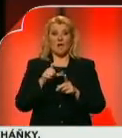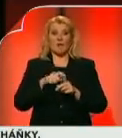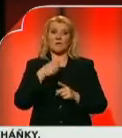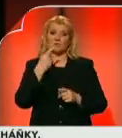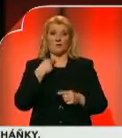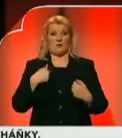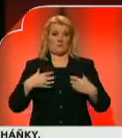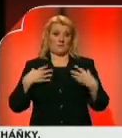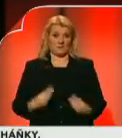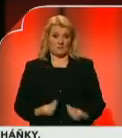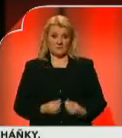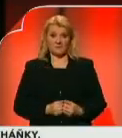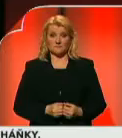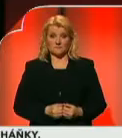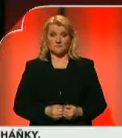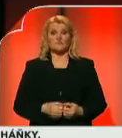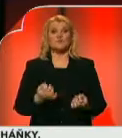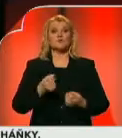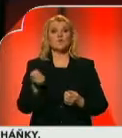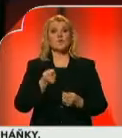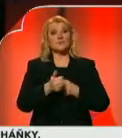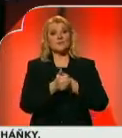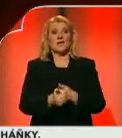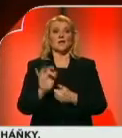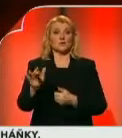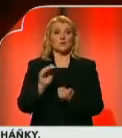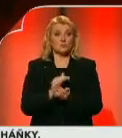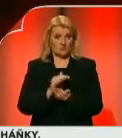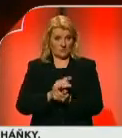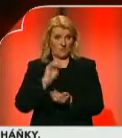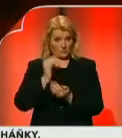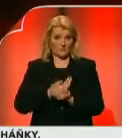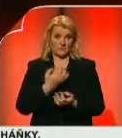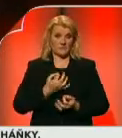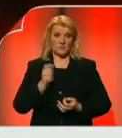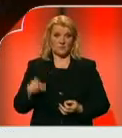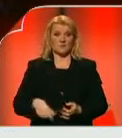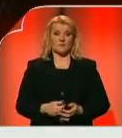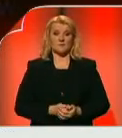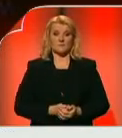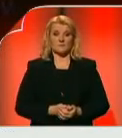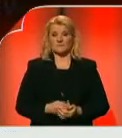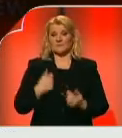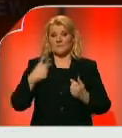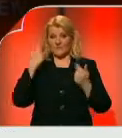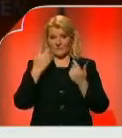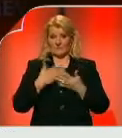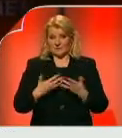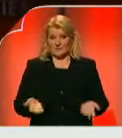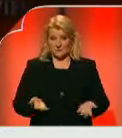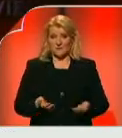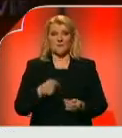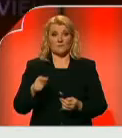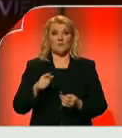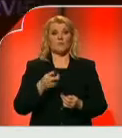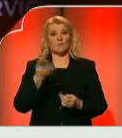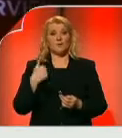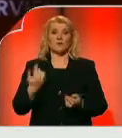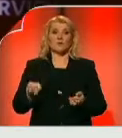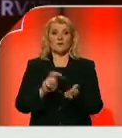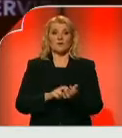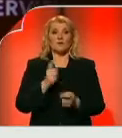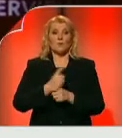svou rezignaci. Jak pokračuje trestní stíhání Vladimíra Šišky? Víte o tom něco? Nevím o tom nic. V té kauze jsem